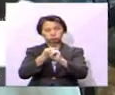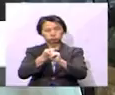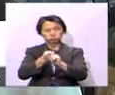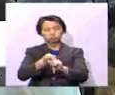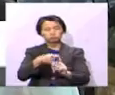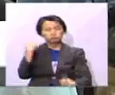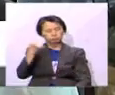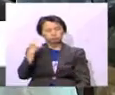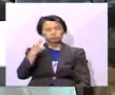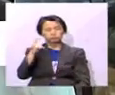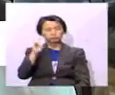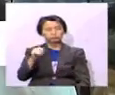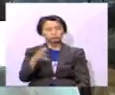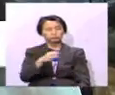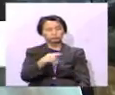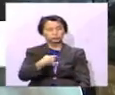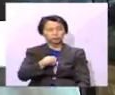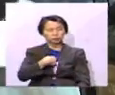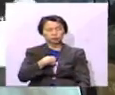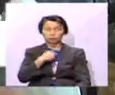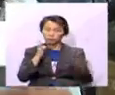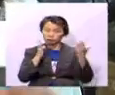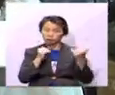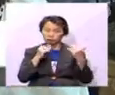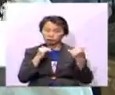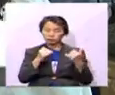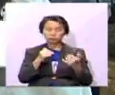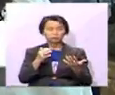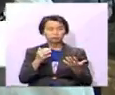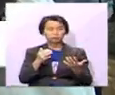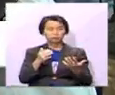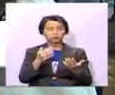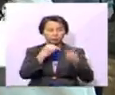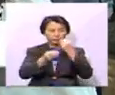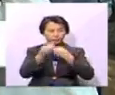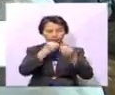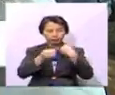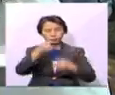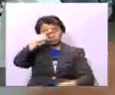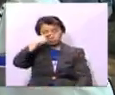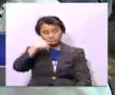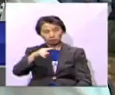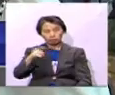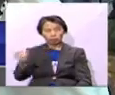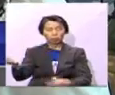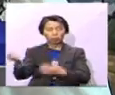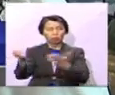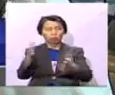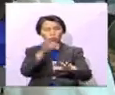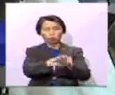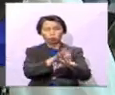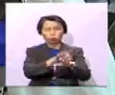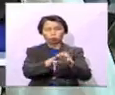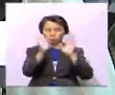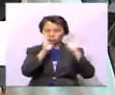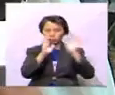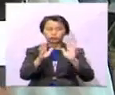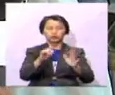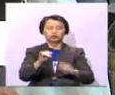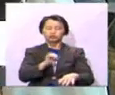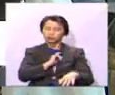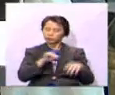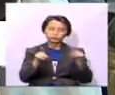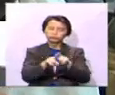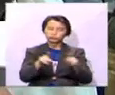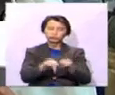kan? Dan saya juga berharap bukan sahaja makanan-makanan Thailand ini yang banyak membanjiri negara kita Malaysia. Saya